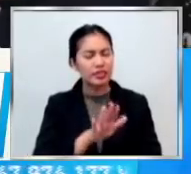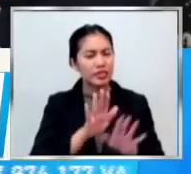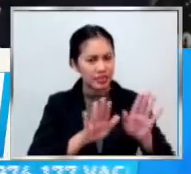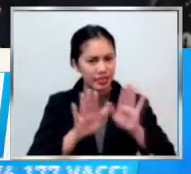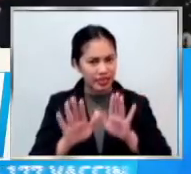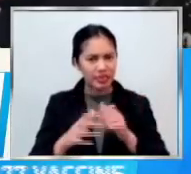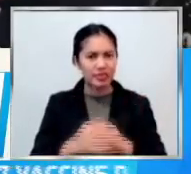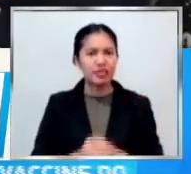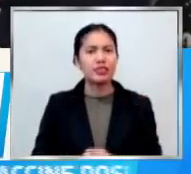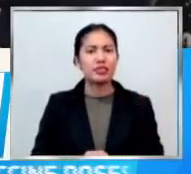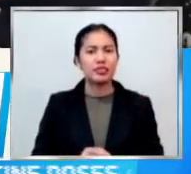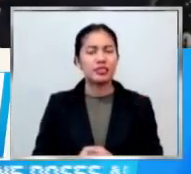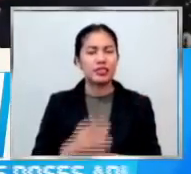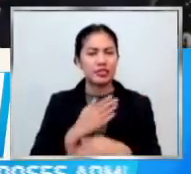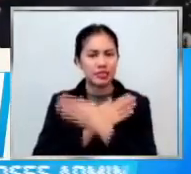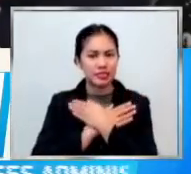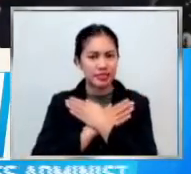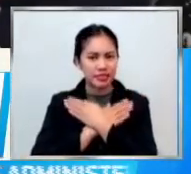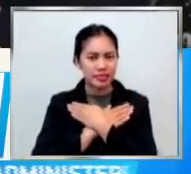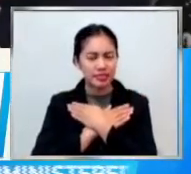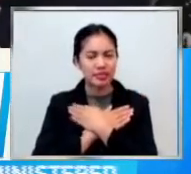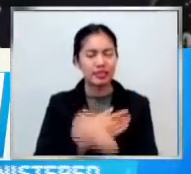mag-pause for a break ka palagi, di ba?